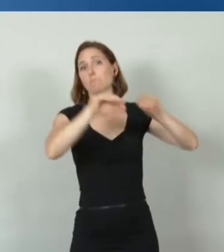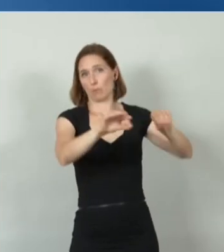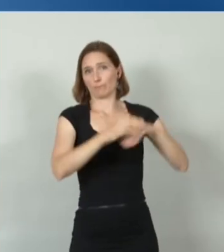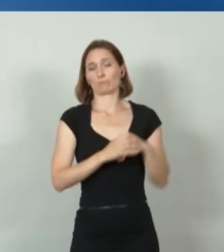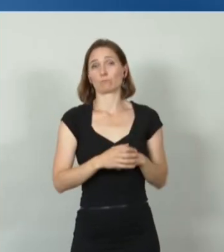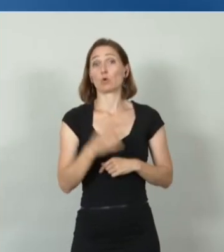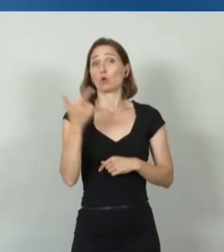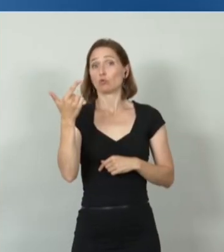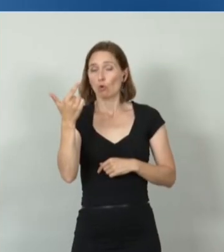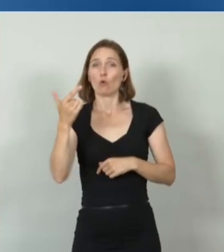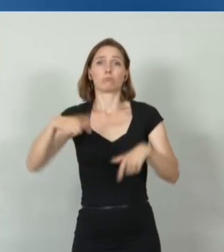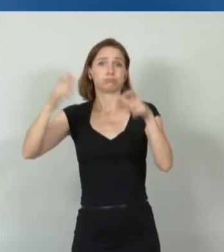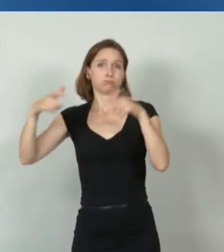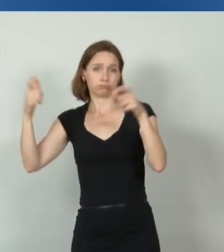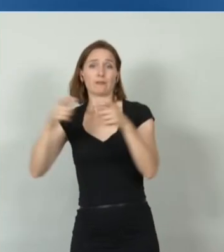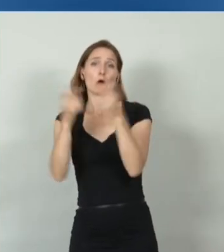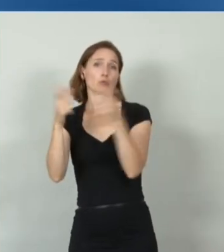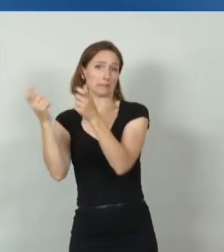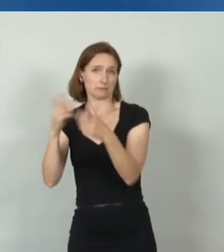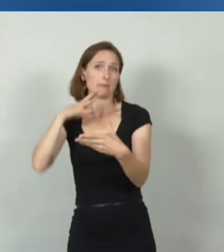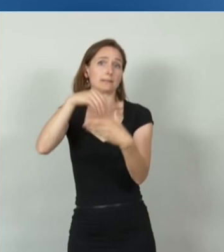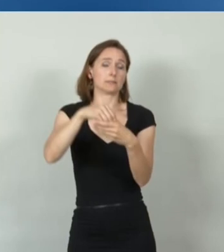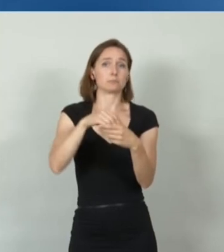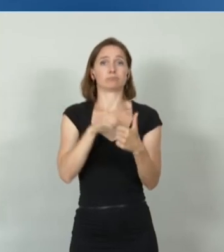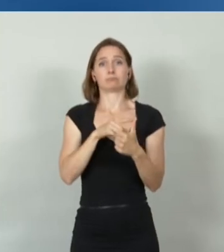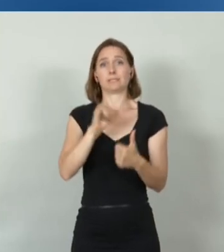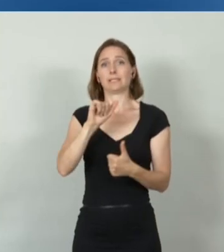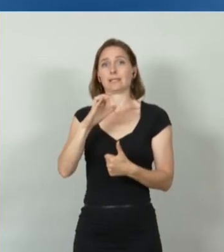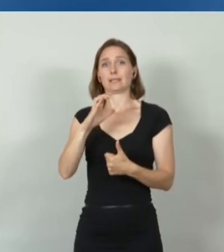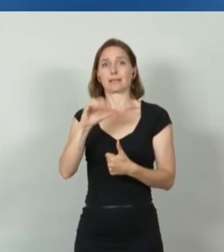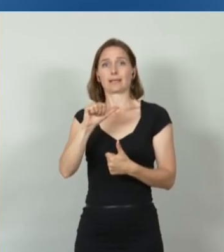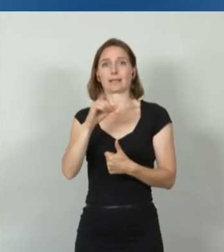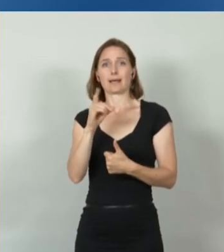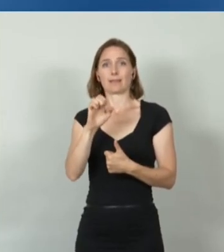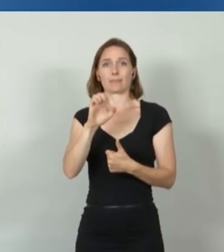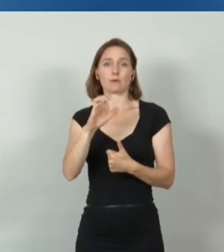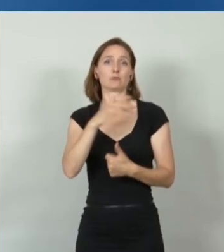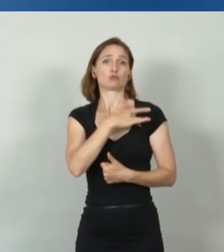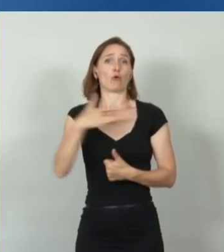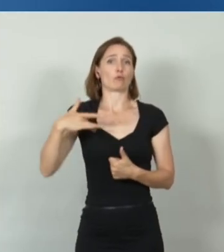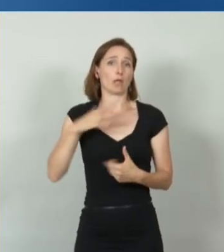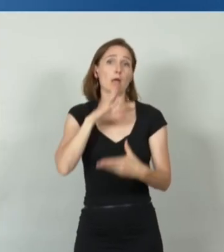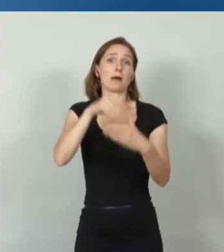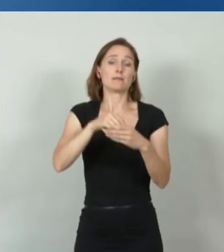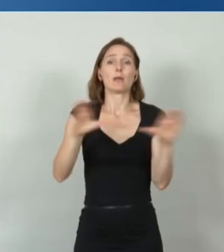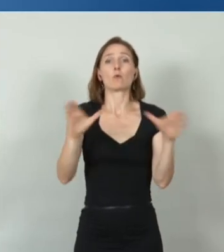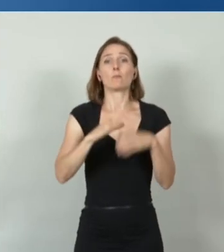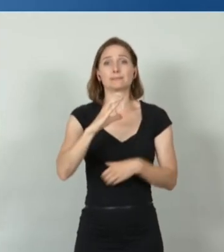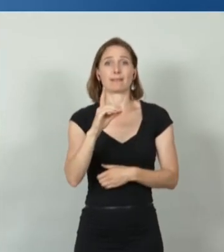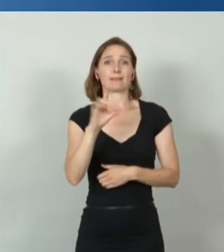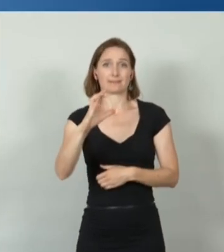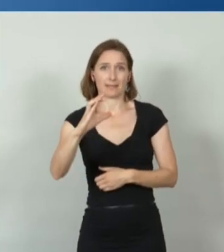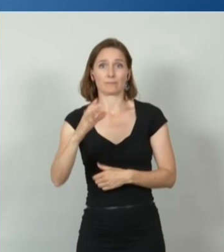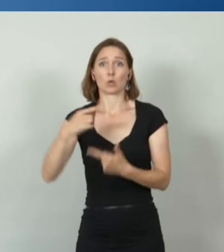reprise i400t une filiale de la Caisse des dépôts pour les murs et le groupe docteur gestion devenu depuis le groupe